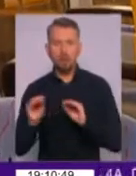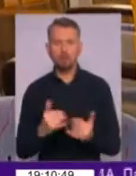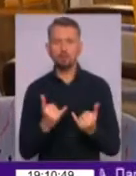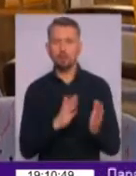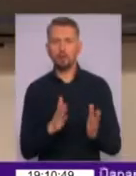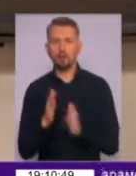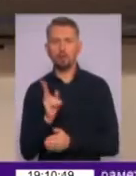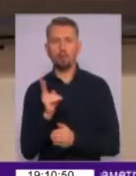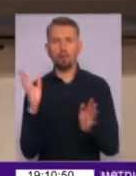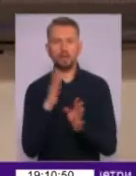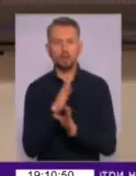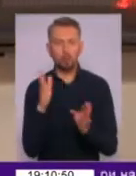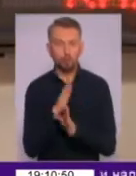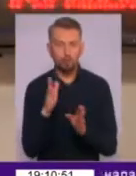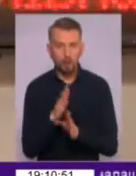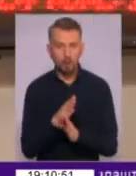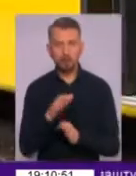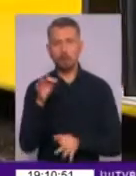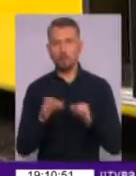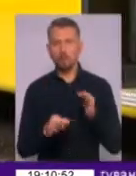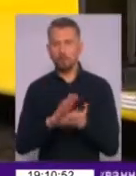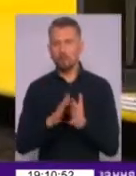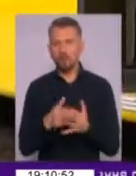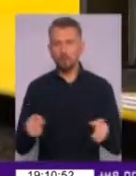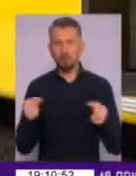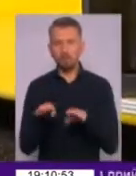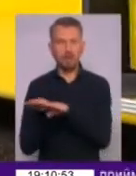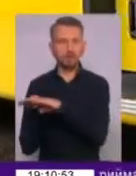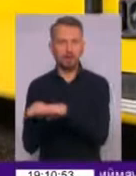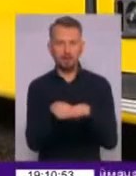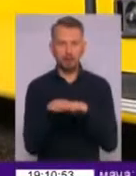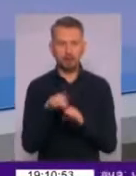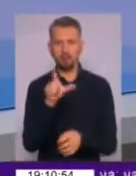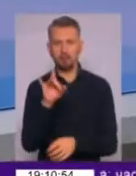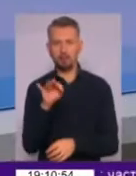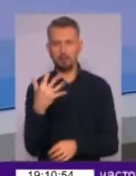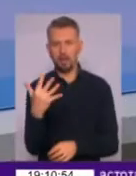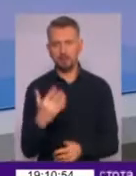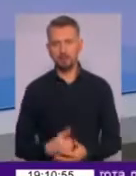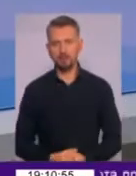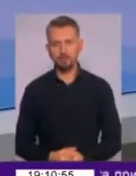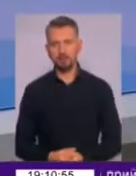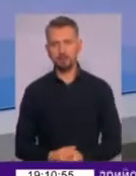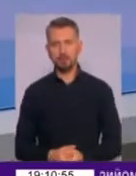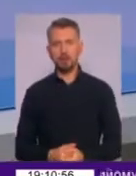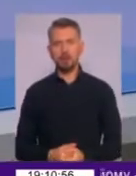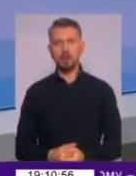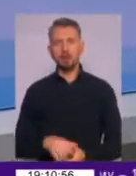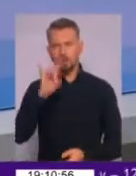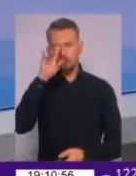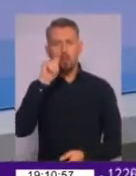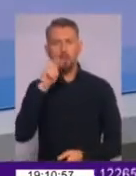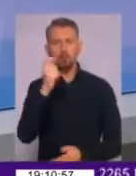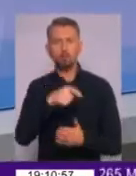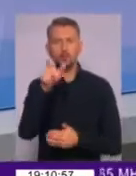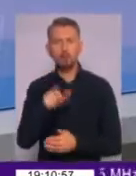системою кондиціонування. Екологічний стан відповідає стандартам Євро-5. У відомого українського художника Івана